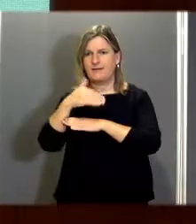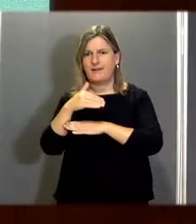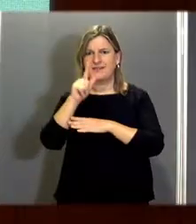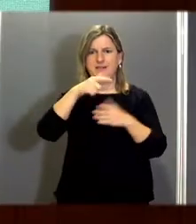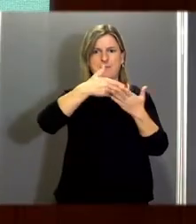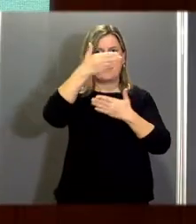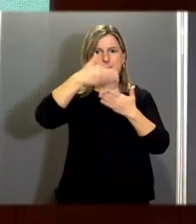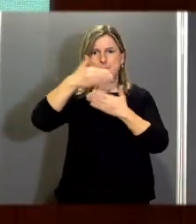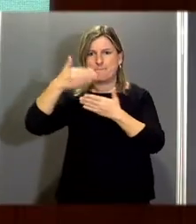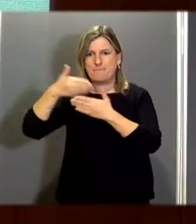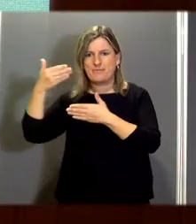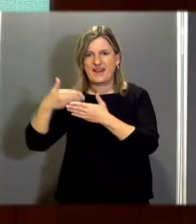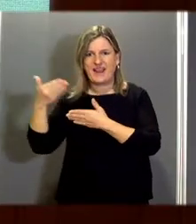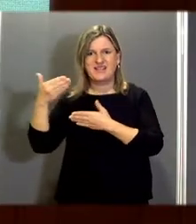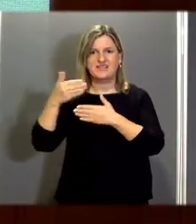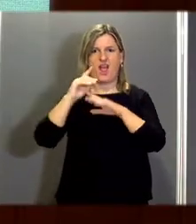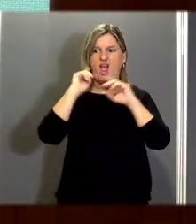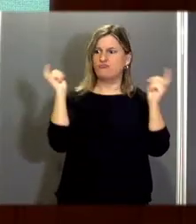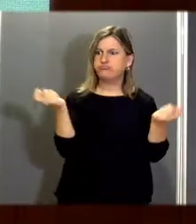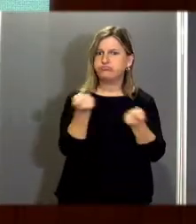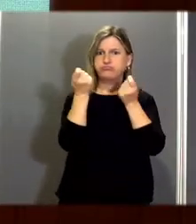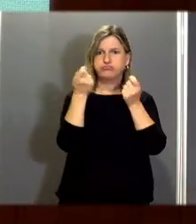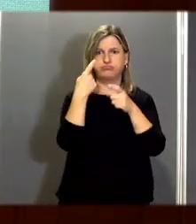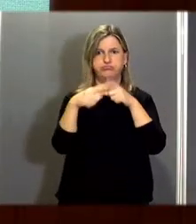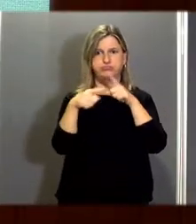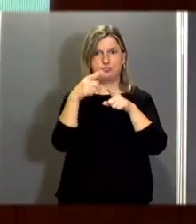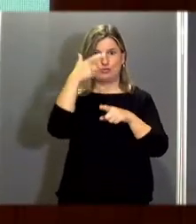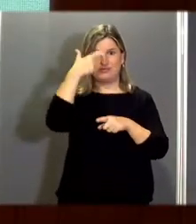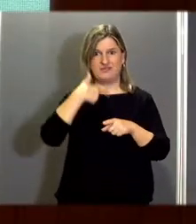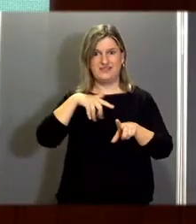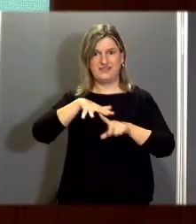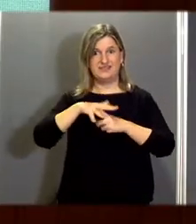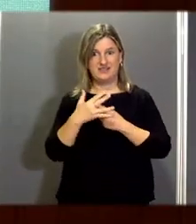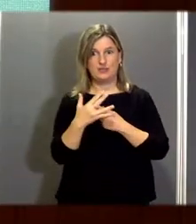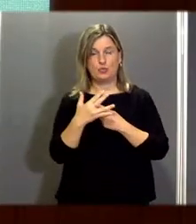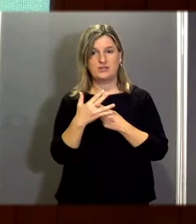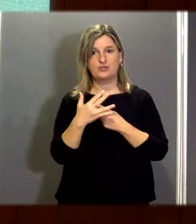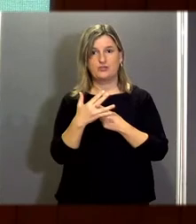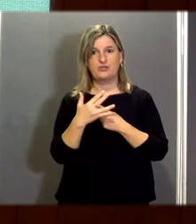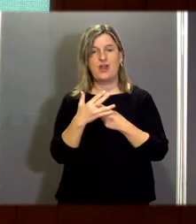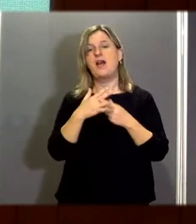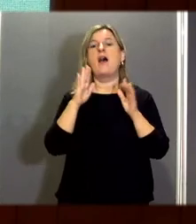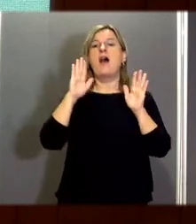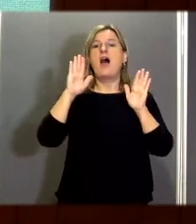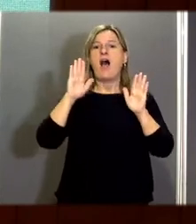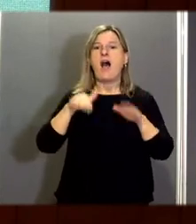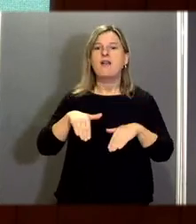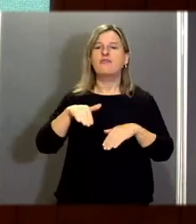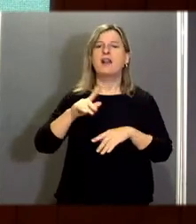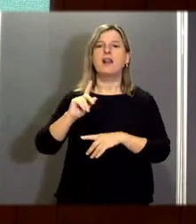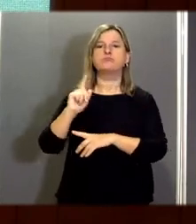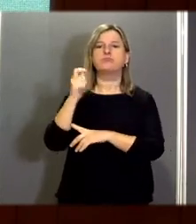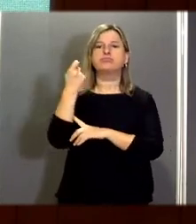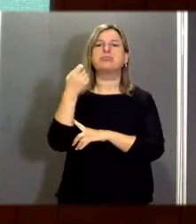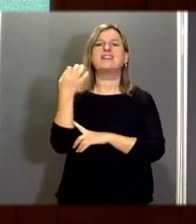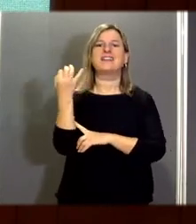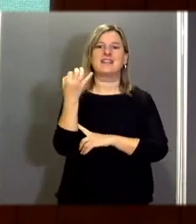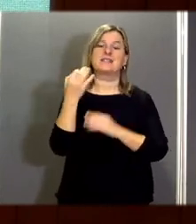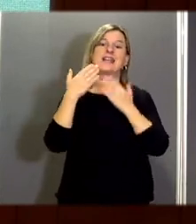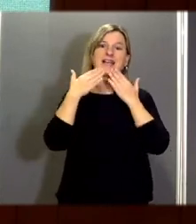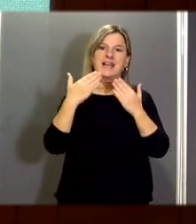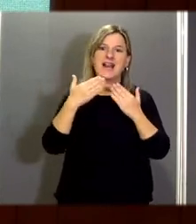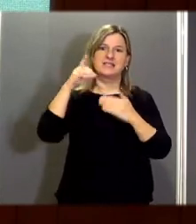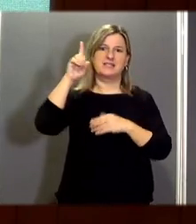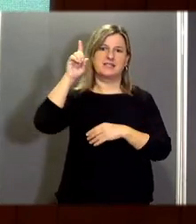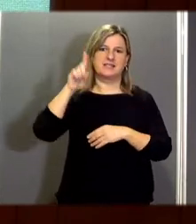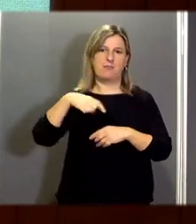mitjans, mediatització, hi va haver de tot una mica, vam aconseguir, també gràcies